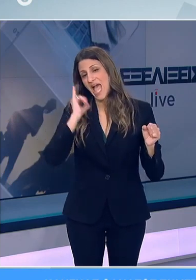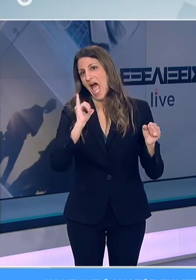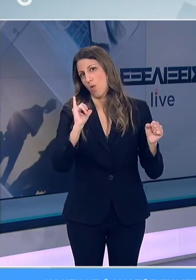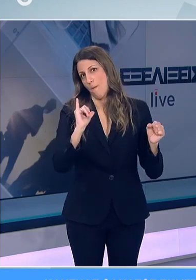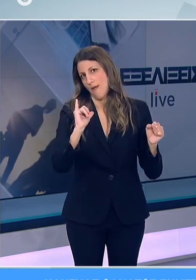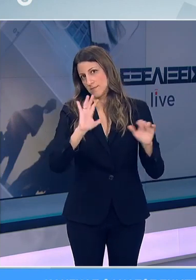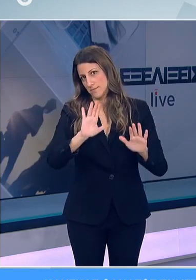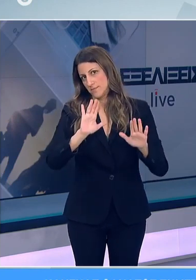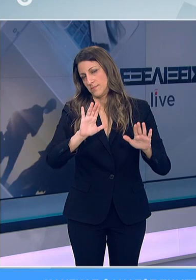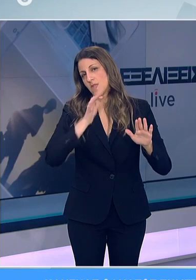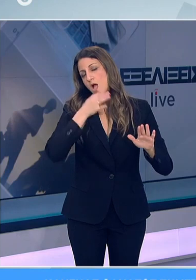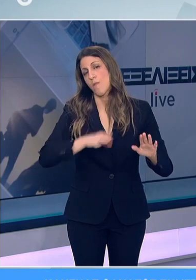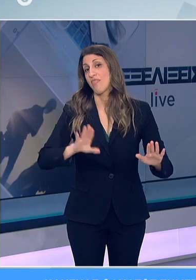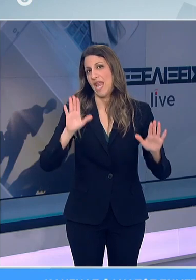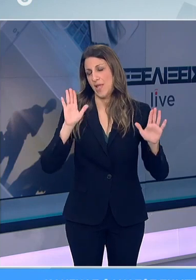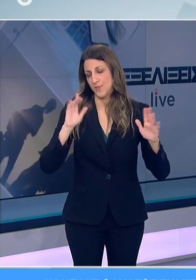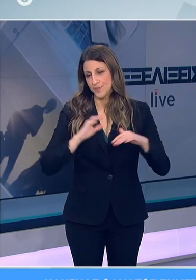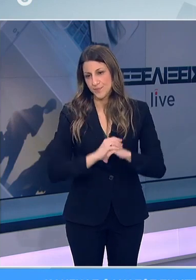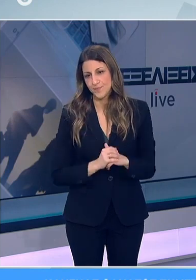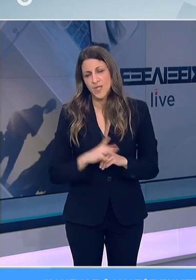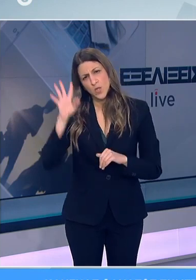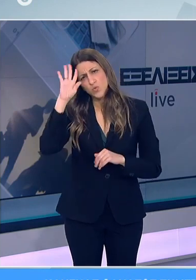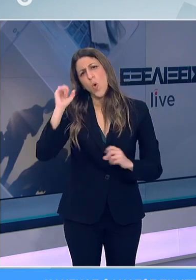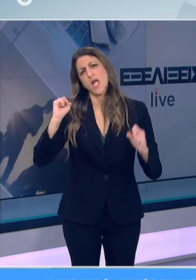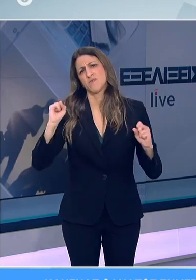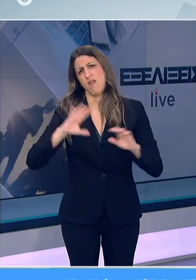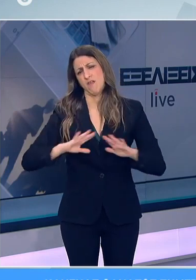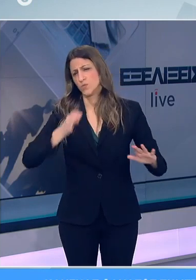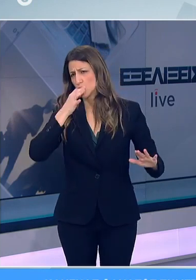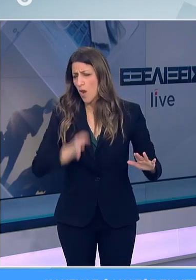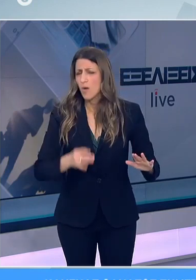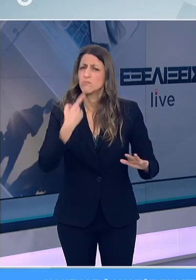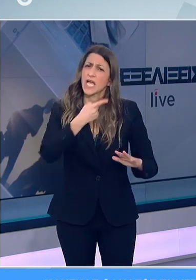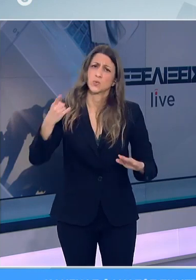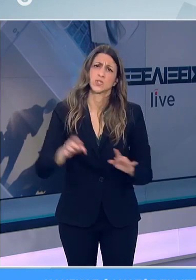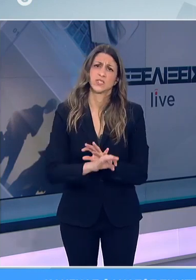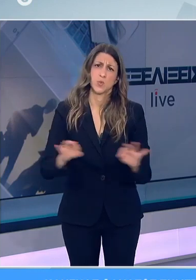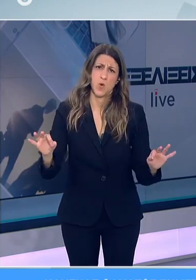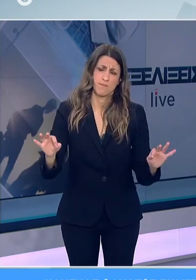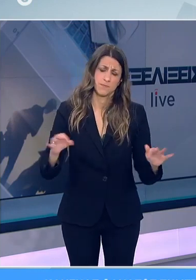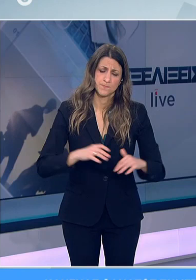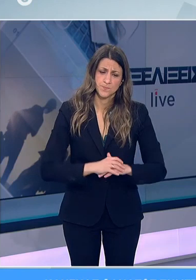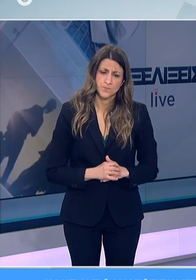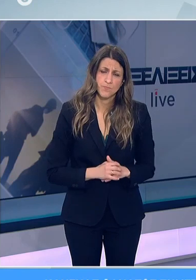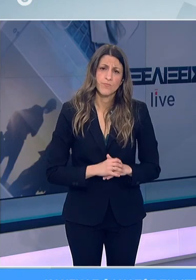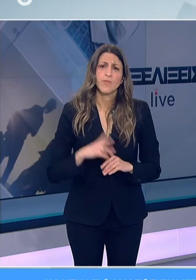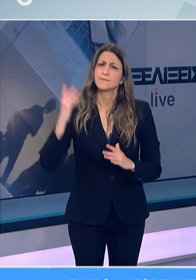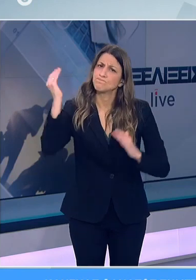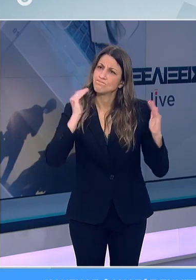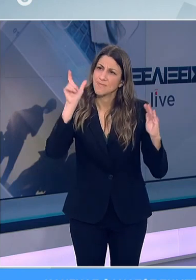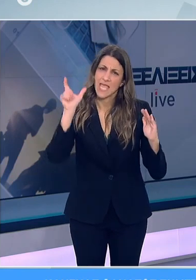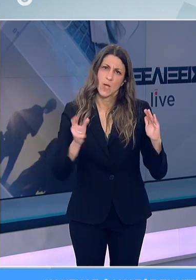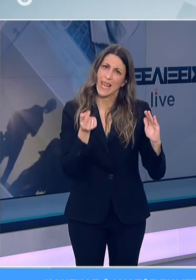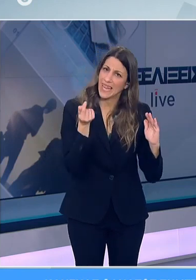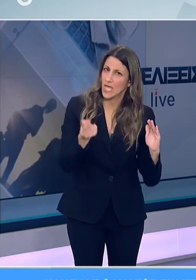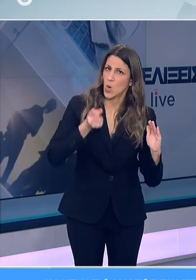εκ του ασφαλούς και έτσι έχει κινηθεί μέχρι τώρα σε αυτή την επιδημία και σε άλλα θέματα, και νομίζω είναι σωστό να μιλάμε εκ